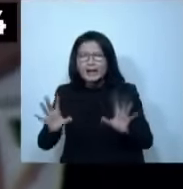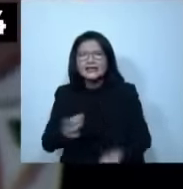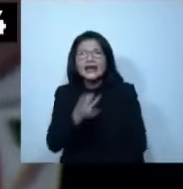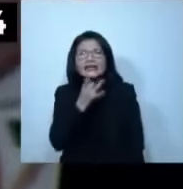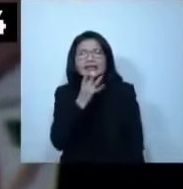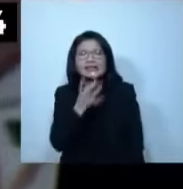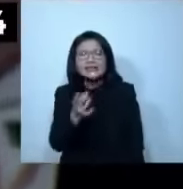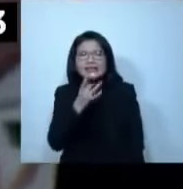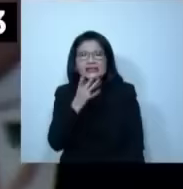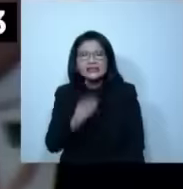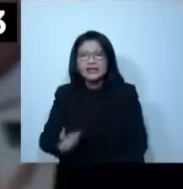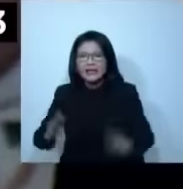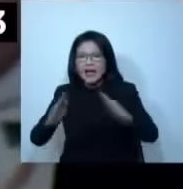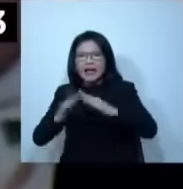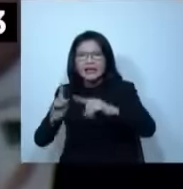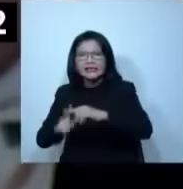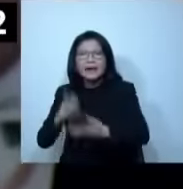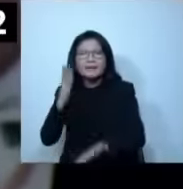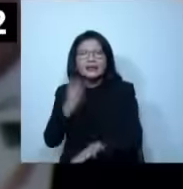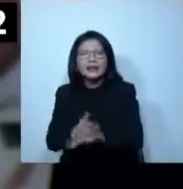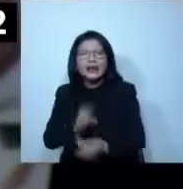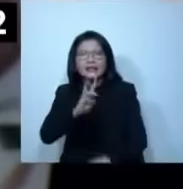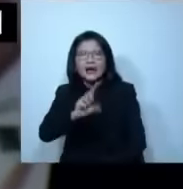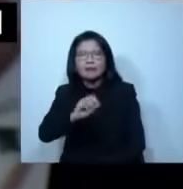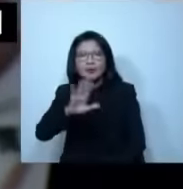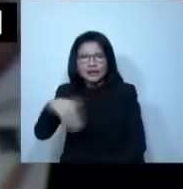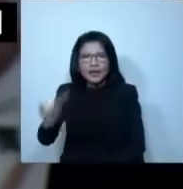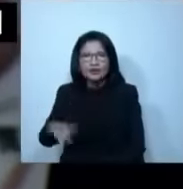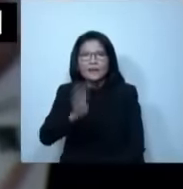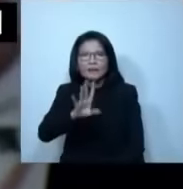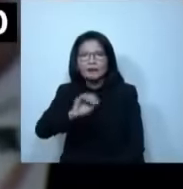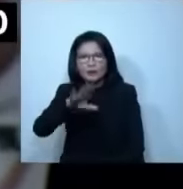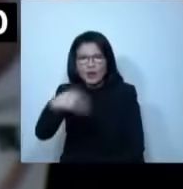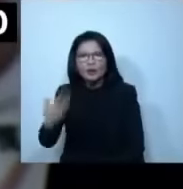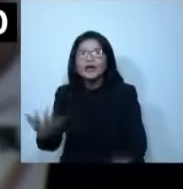izin-izin gereja yang mandek 30 tahun, 40 tahun, dan tuntas